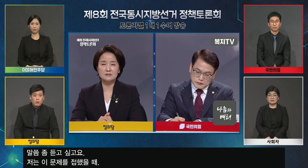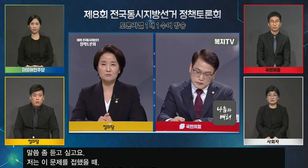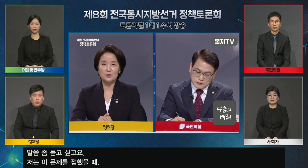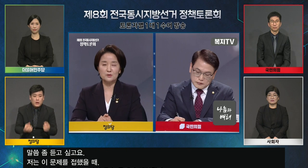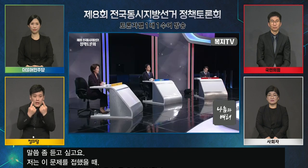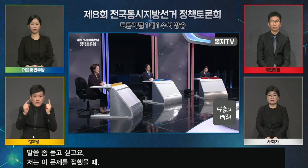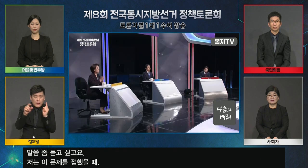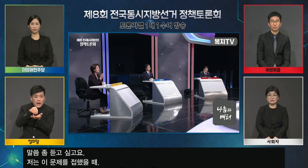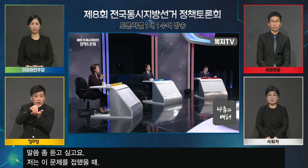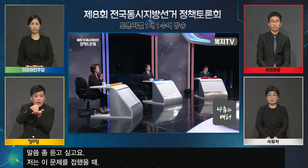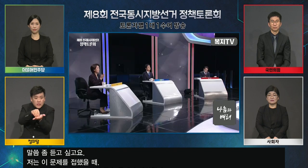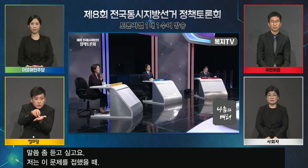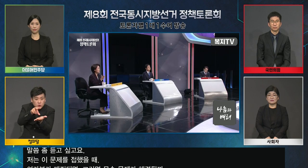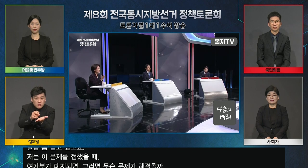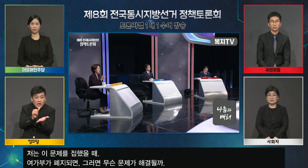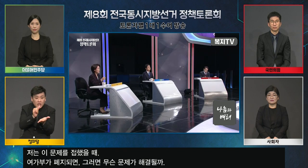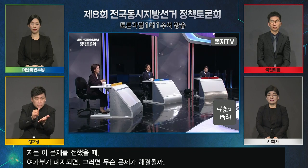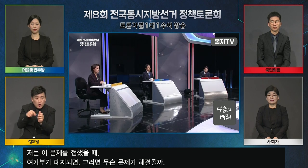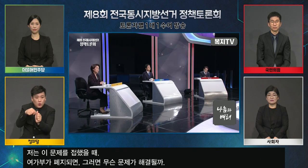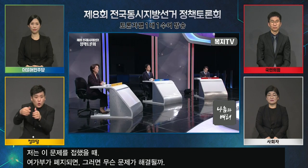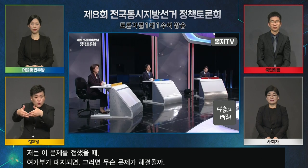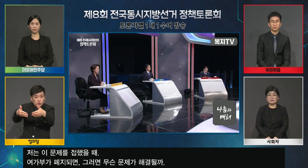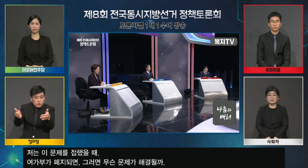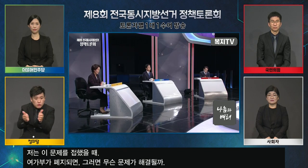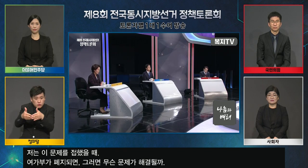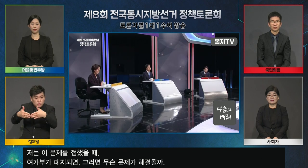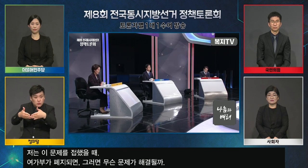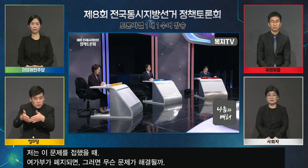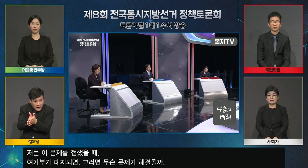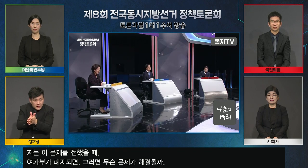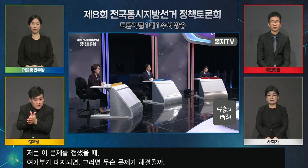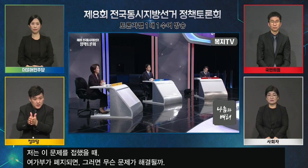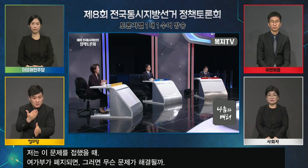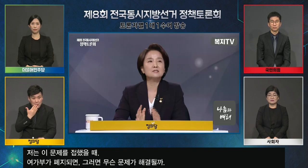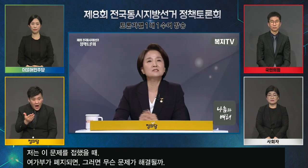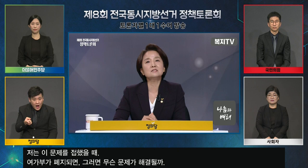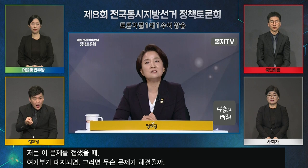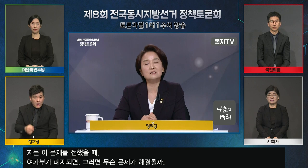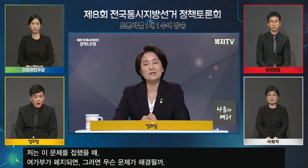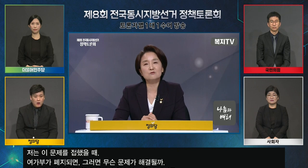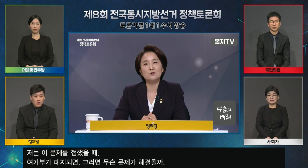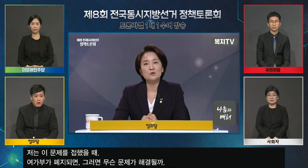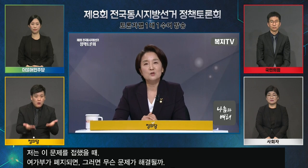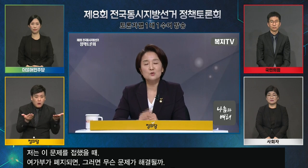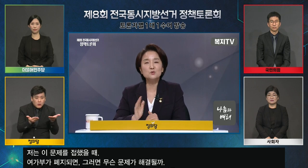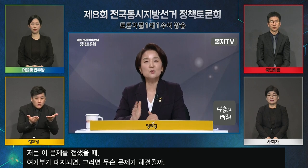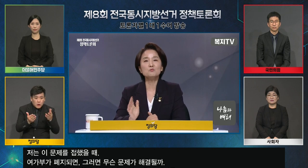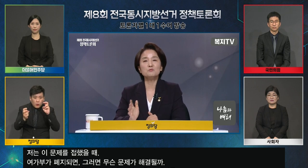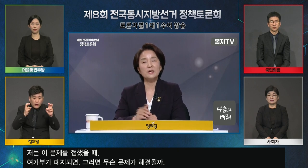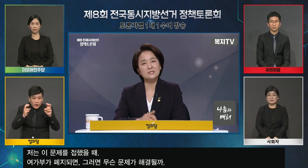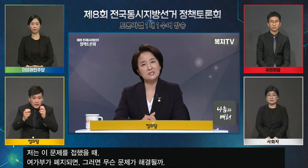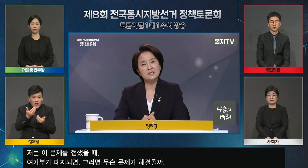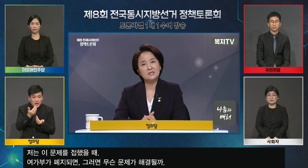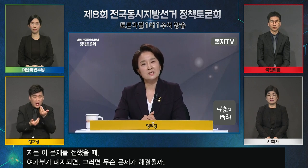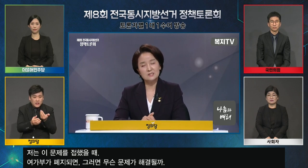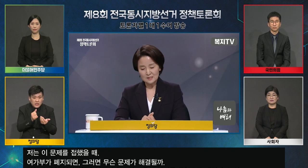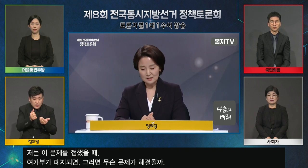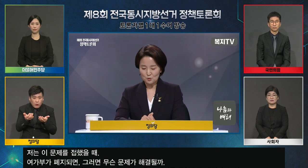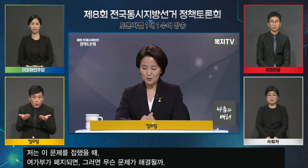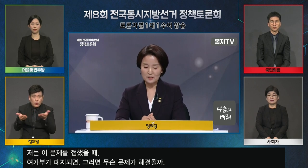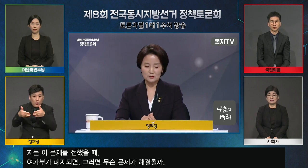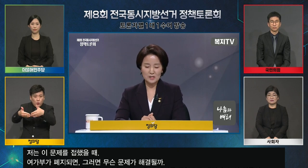불만이 있으면 교육부 폐지를 공약으로 내걸까? 노사 갈등이 있다고 노동부 폐지를